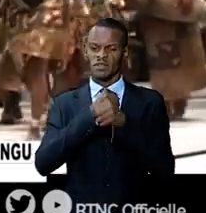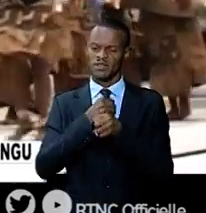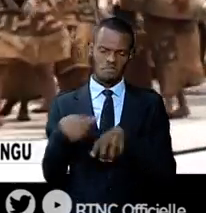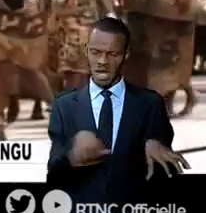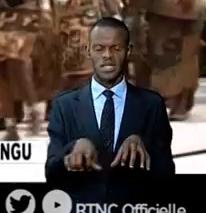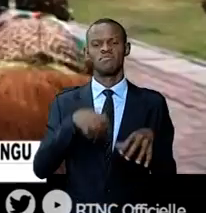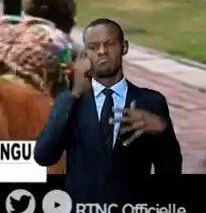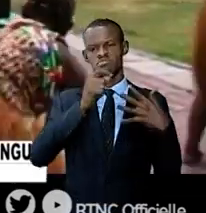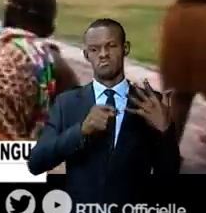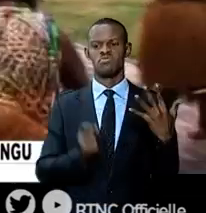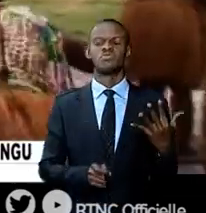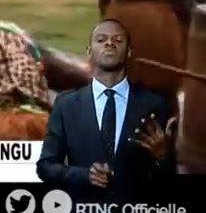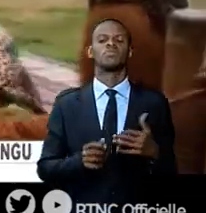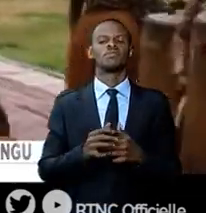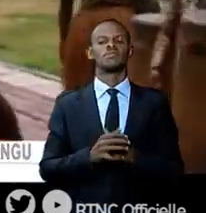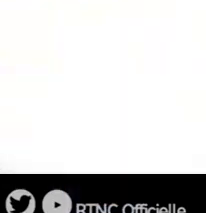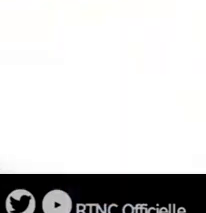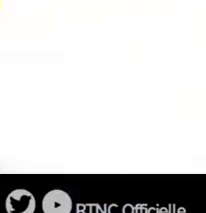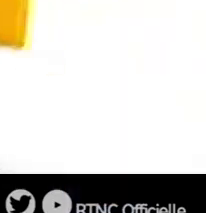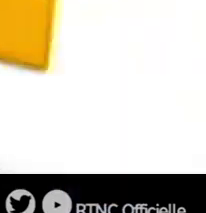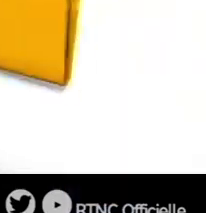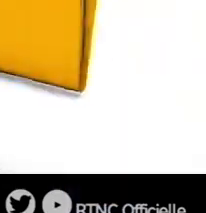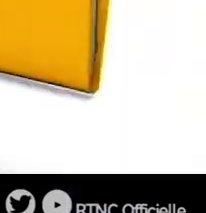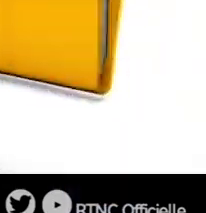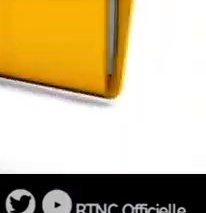activités culturelles sur le boulevard Triomphal.